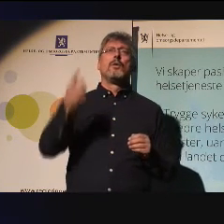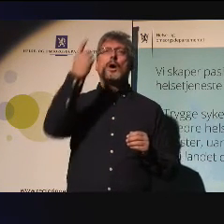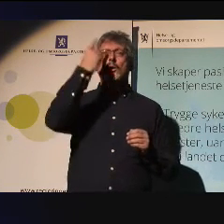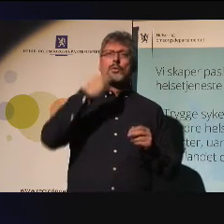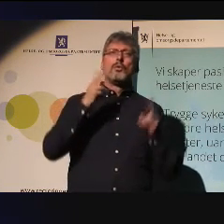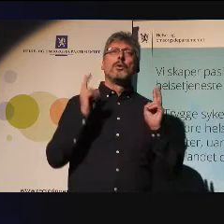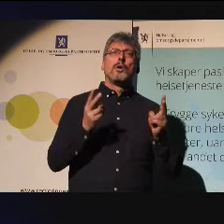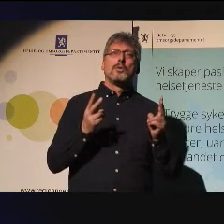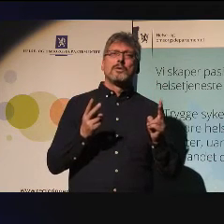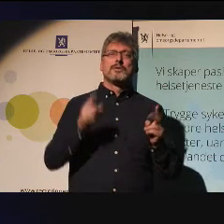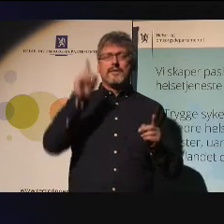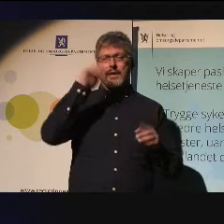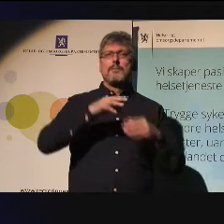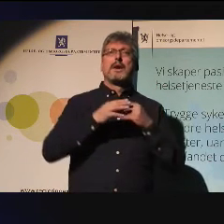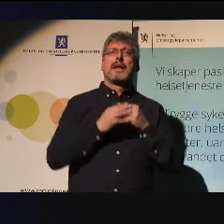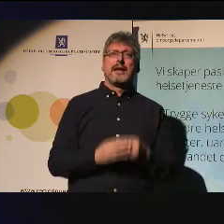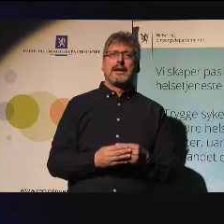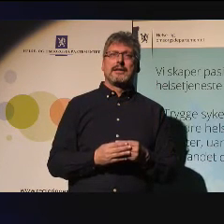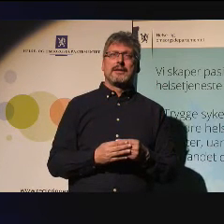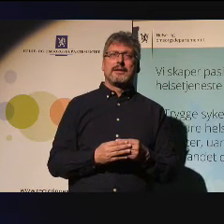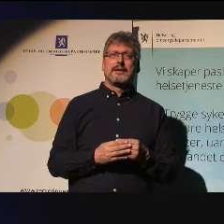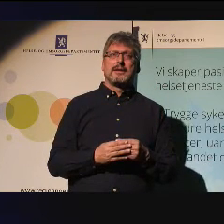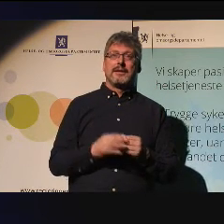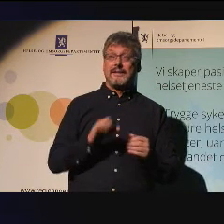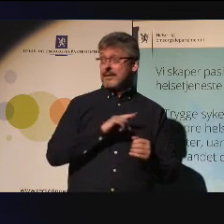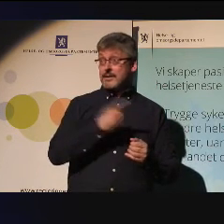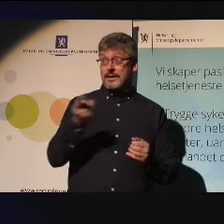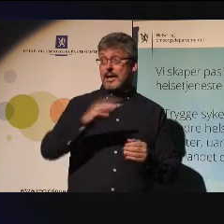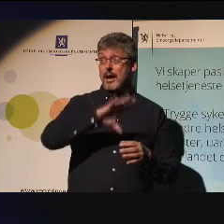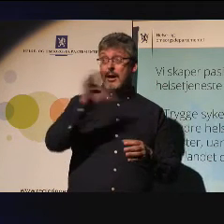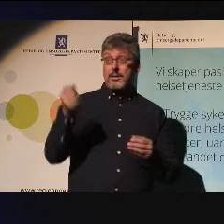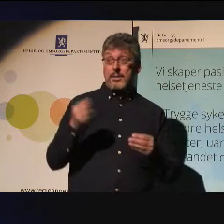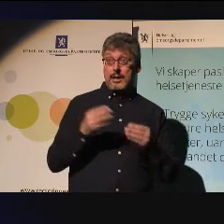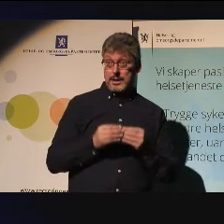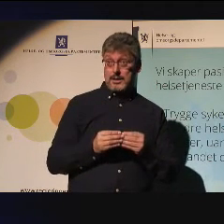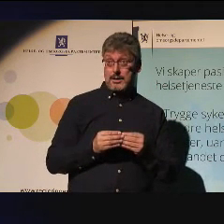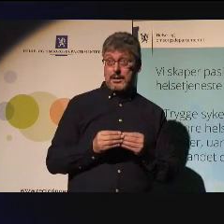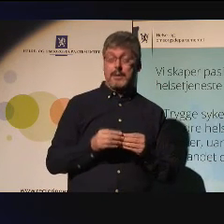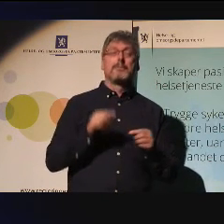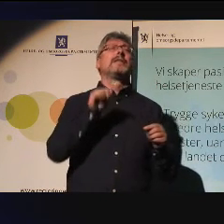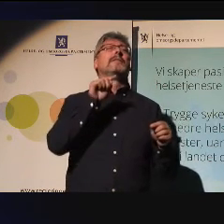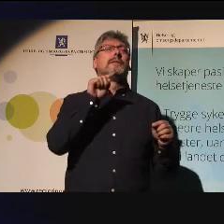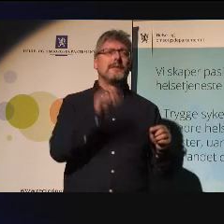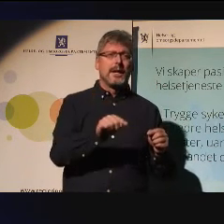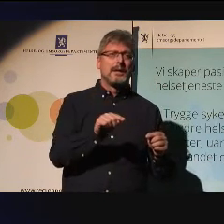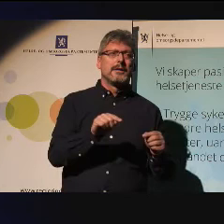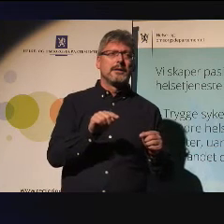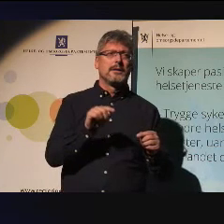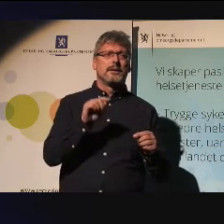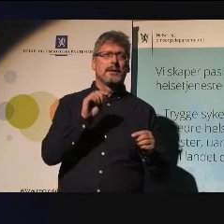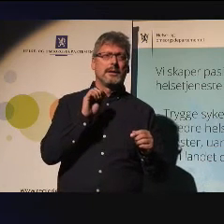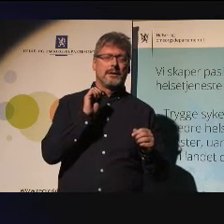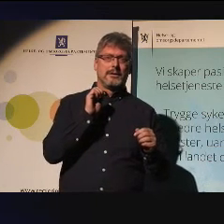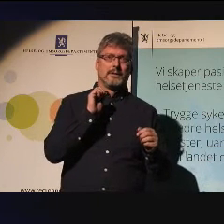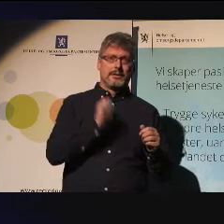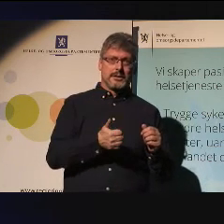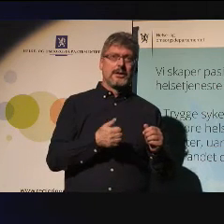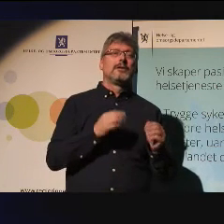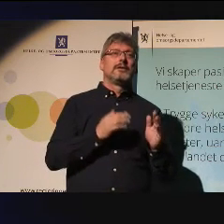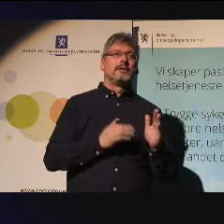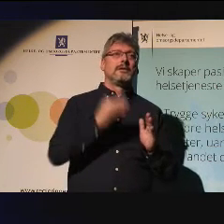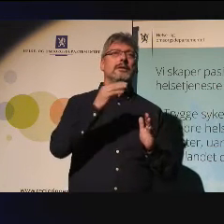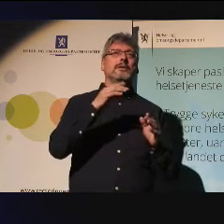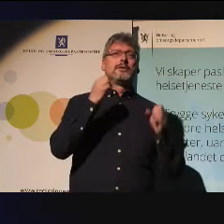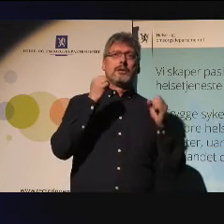vi kan bli enige, hvis vi ikke allerede det, om dette. Skal kvaliteten på tjenesten bli bedre, så